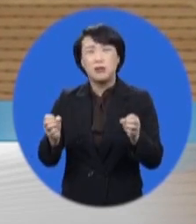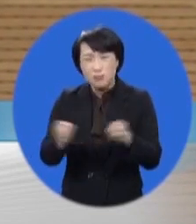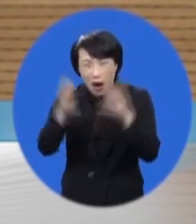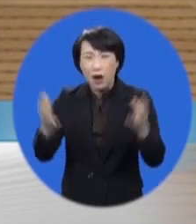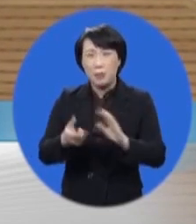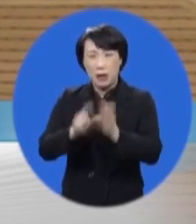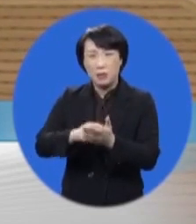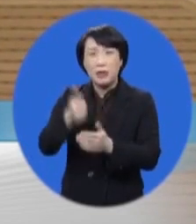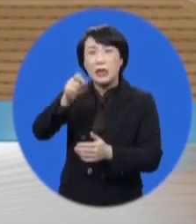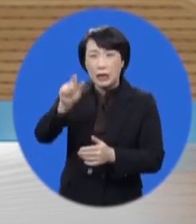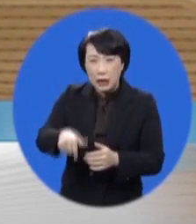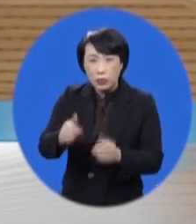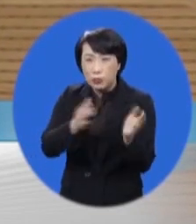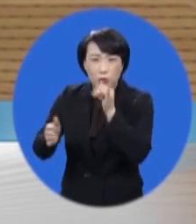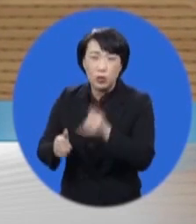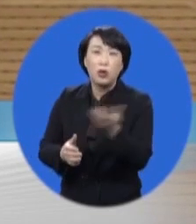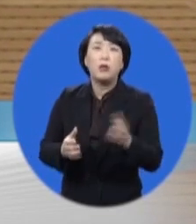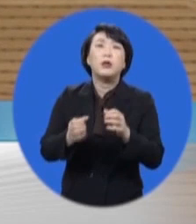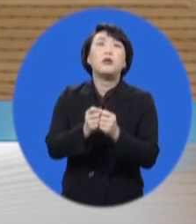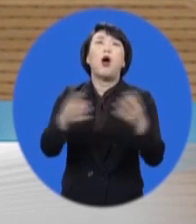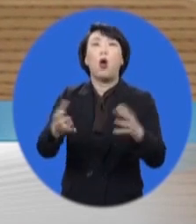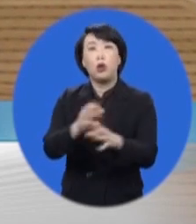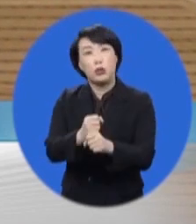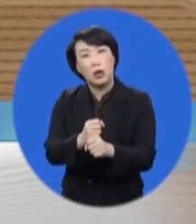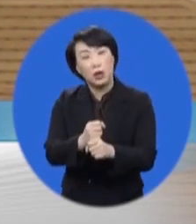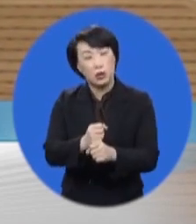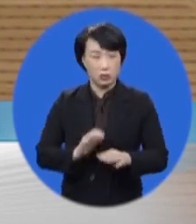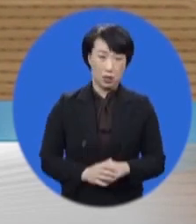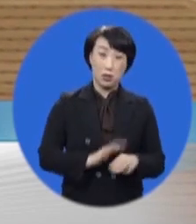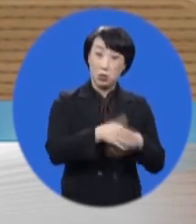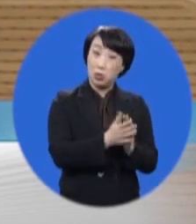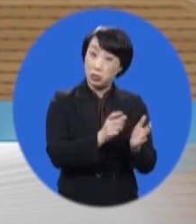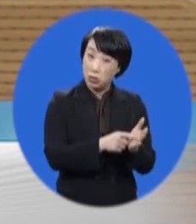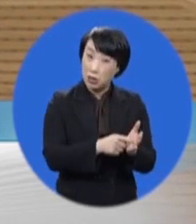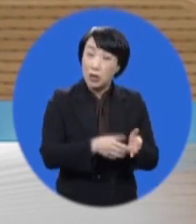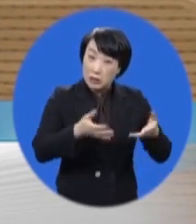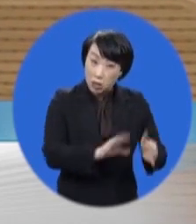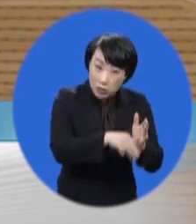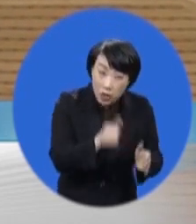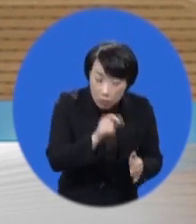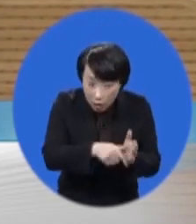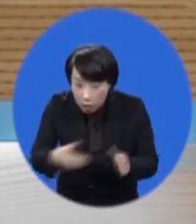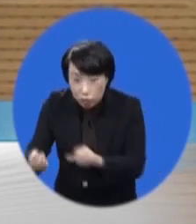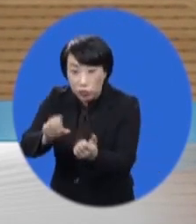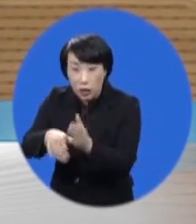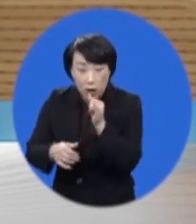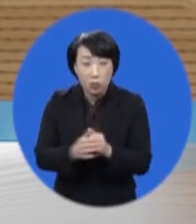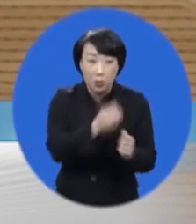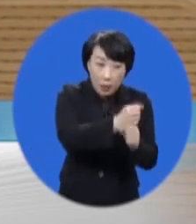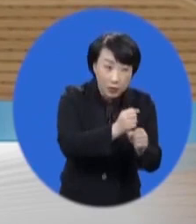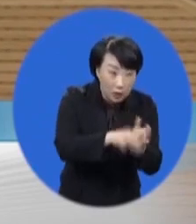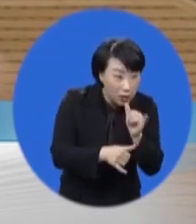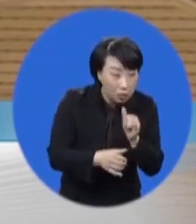핵무기 어느 때 터질 것인가? 성경은 날 때가 있으면 죽을 때가 있고, 만들 때가 있으면 없어질 때가 있다고